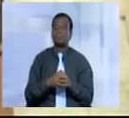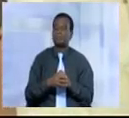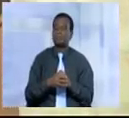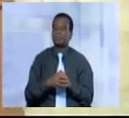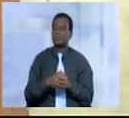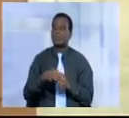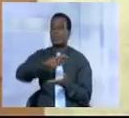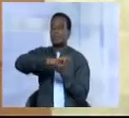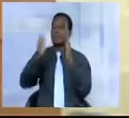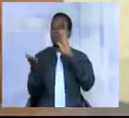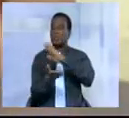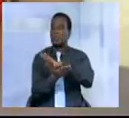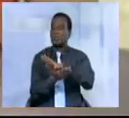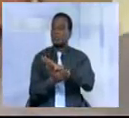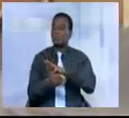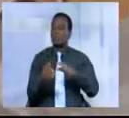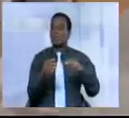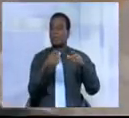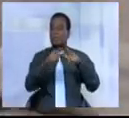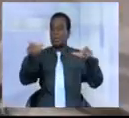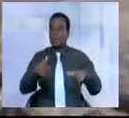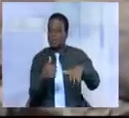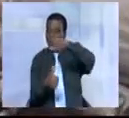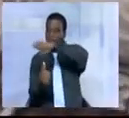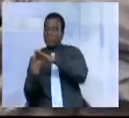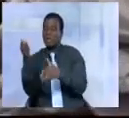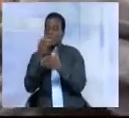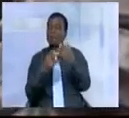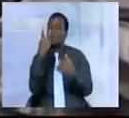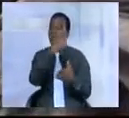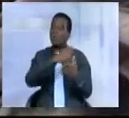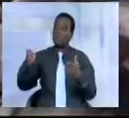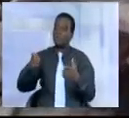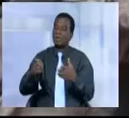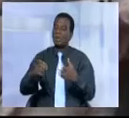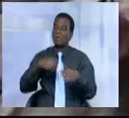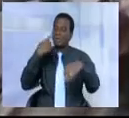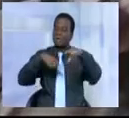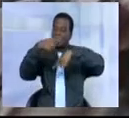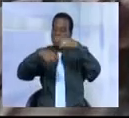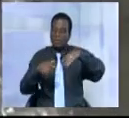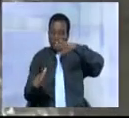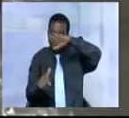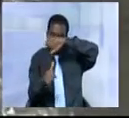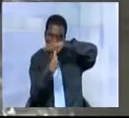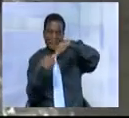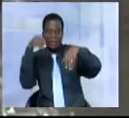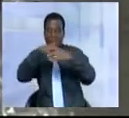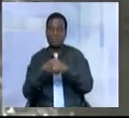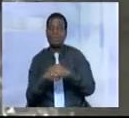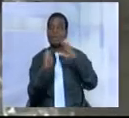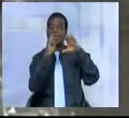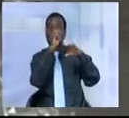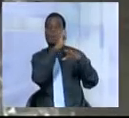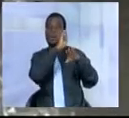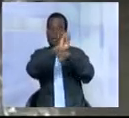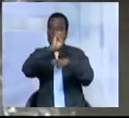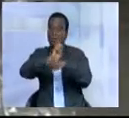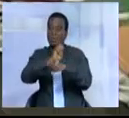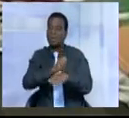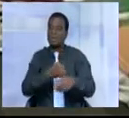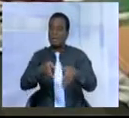C'est devenu leur refuge. Quelques 200 réfugiés afghans campent dans une église de Bruxelles. Ils réclament un moratoire sur les